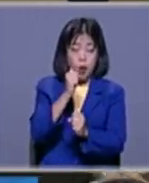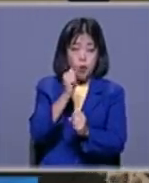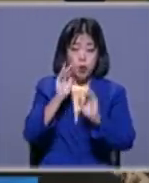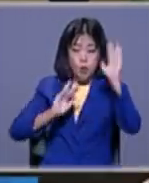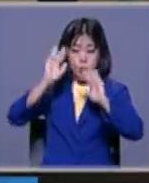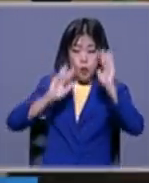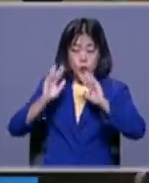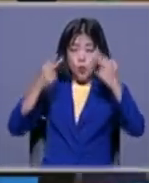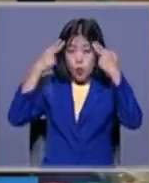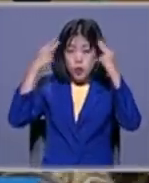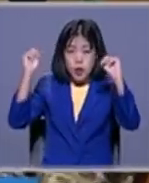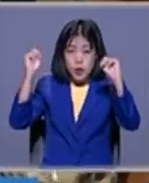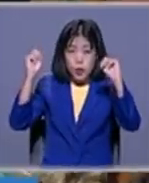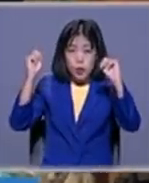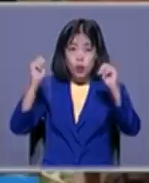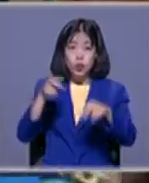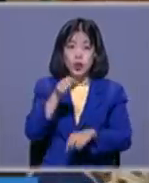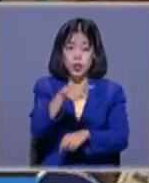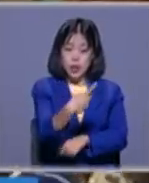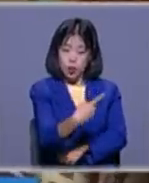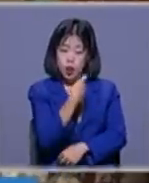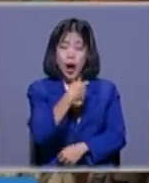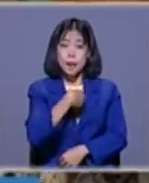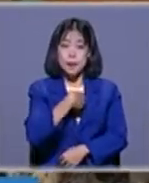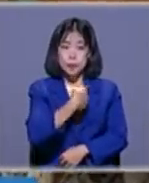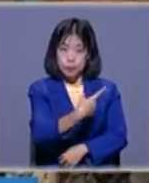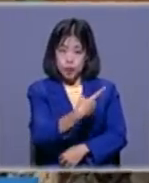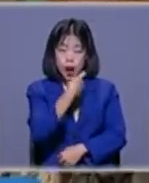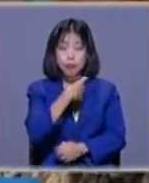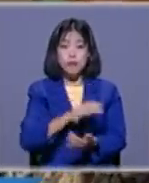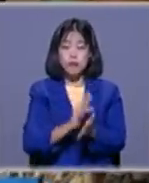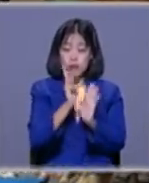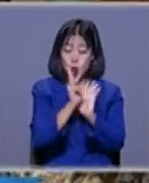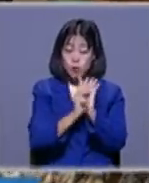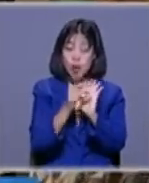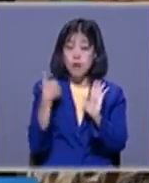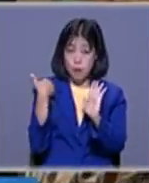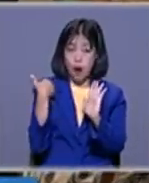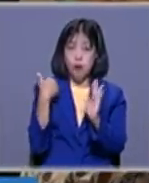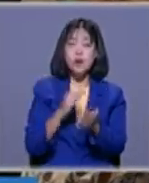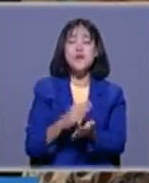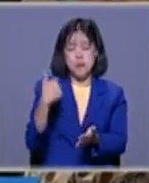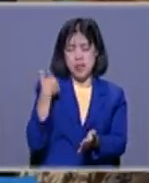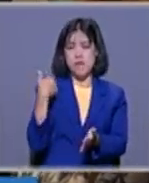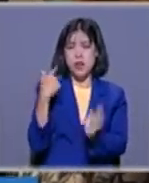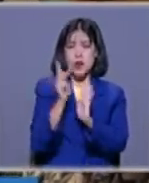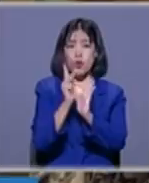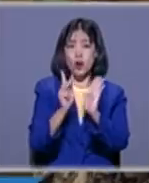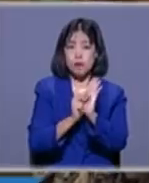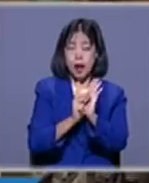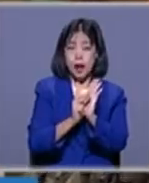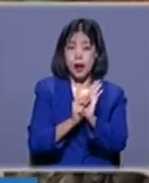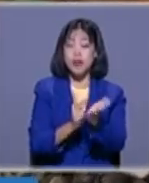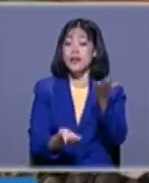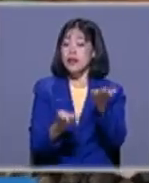วมาร่วมโหวต พรบ.นี่ไงเขาถามอยู่เนี่ย ตรงหมายความว่าไม่มีกฎหมายฉบับอื่นอีกแล้วใช่ไหม มีเขาบอกว่ากฎหมายใ